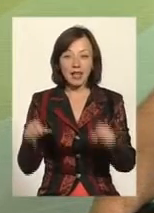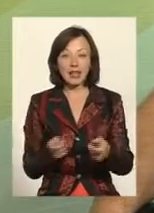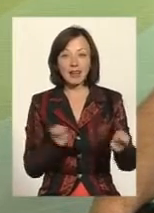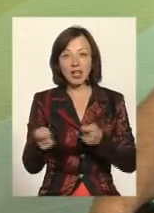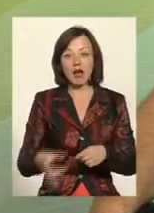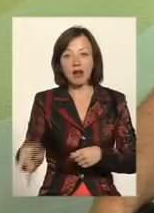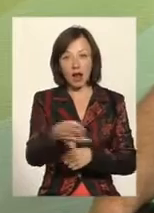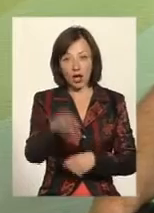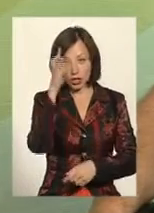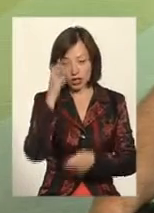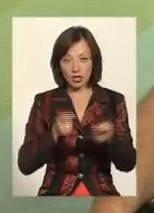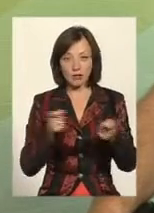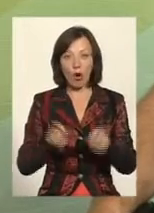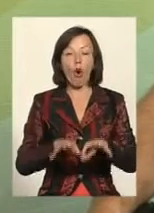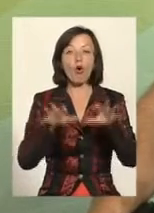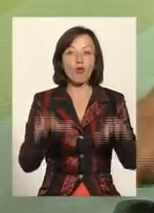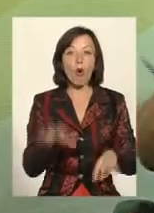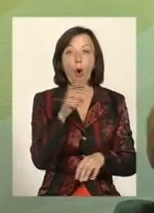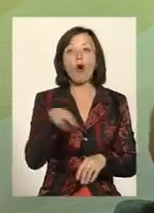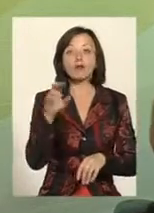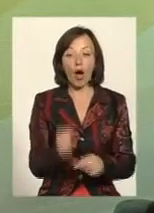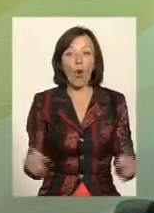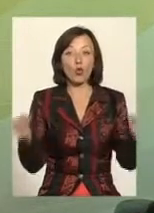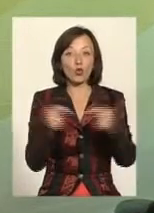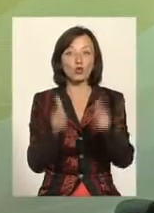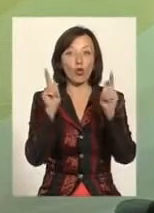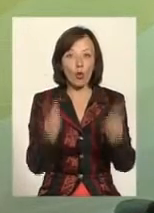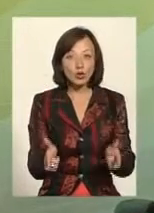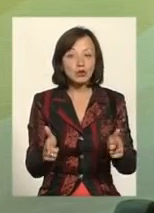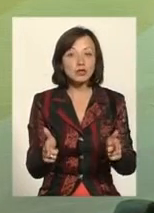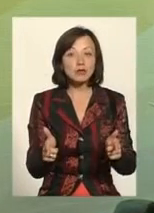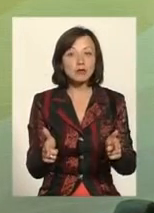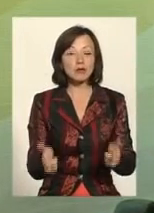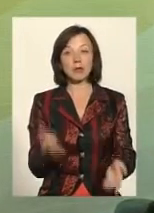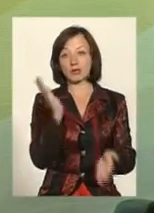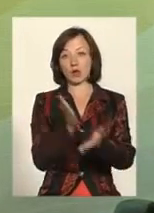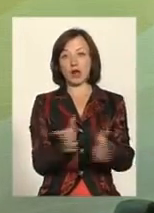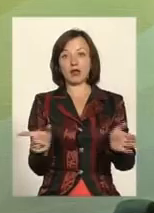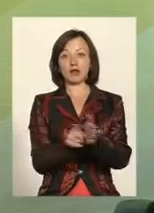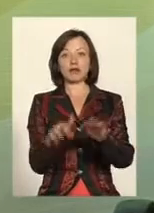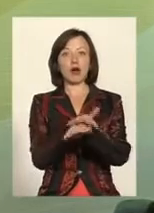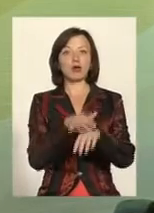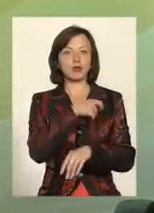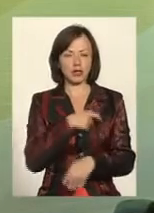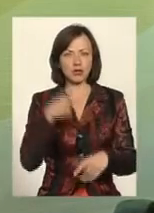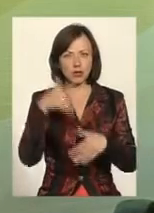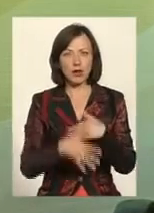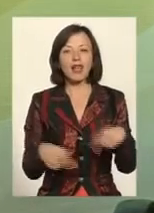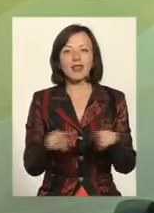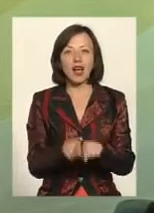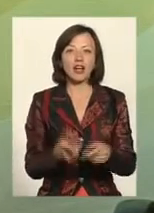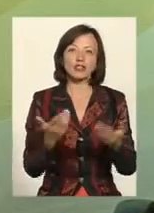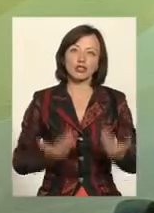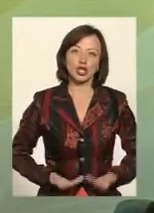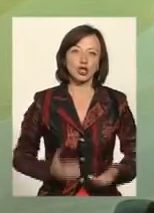державних адміністрацій головою ОДА узгоджуються безпосередньо з народними депутатами. Ви розумієте? Так жити